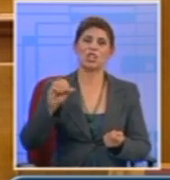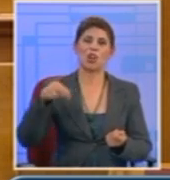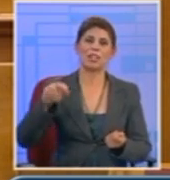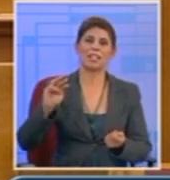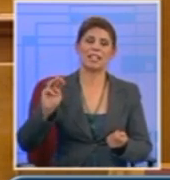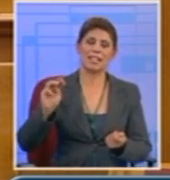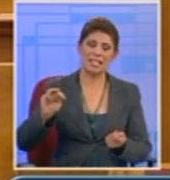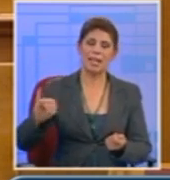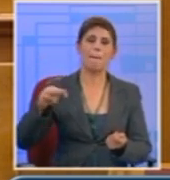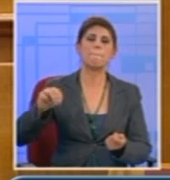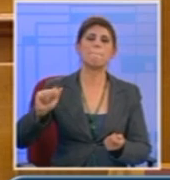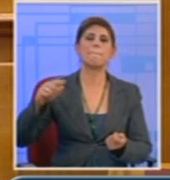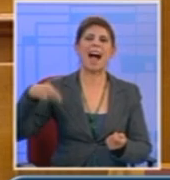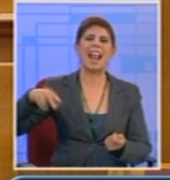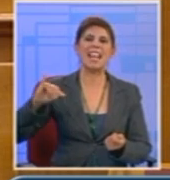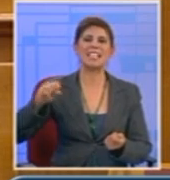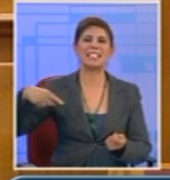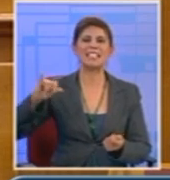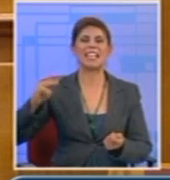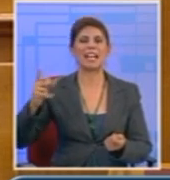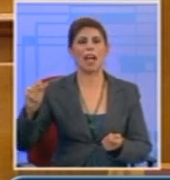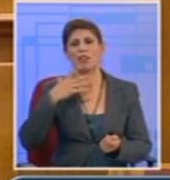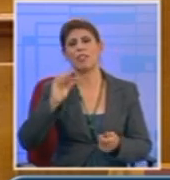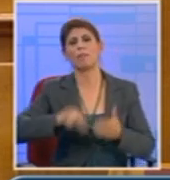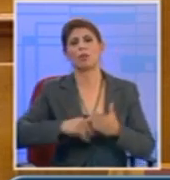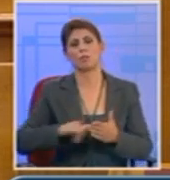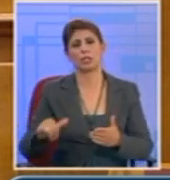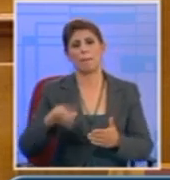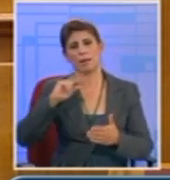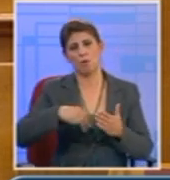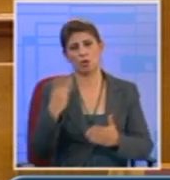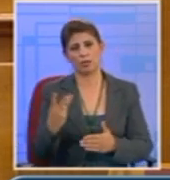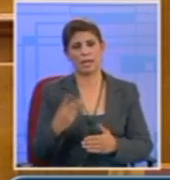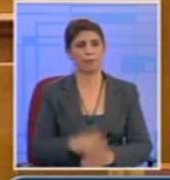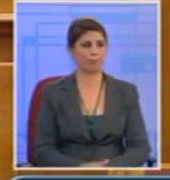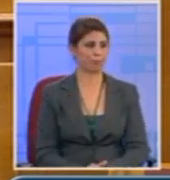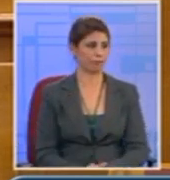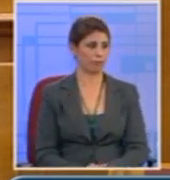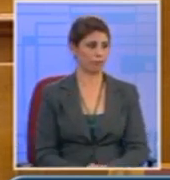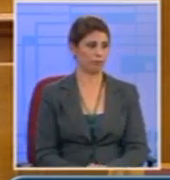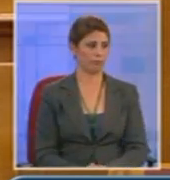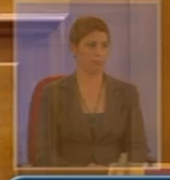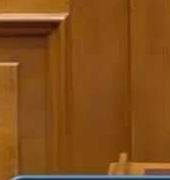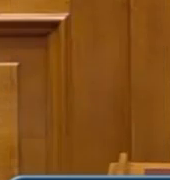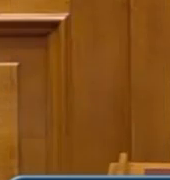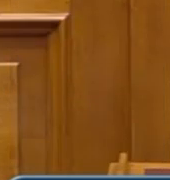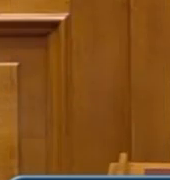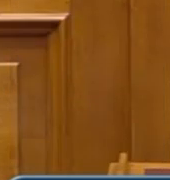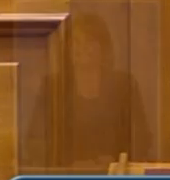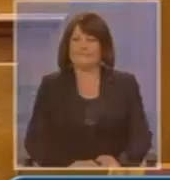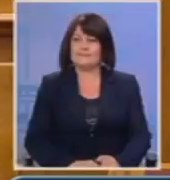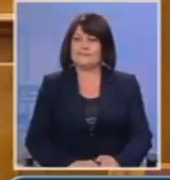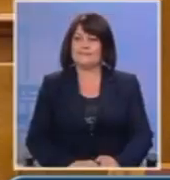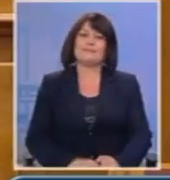νομιναλισμός θα υπογράψει ποτέ μνημόνιο 3 διότι το μνημόνιο 3 σστο νέον κόσμο του orwell λέγεται